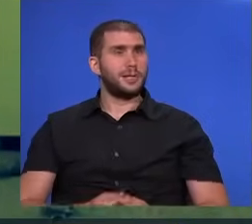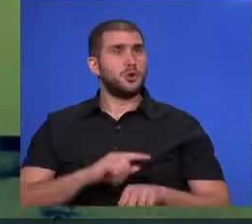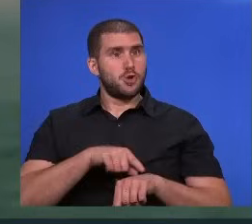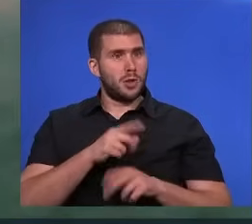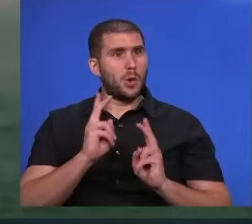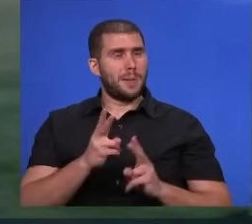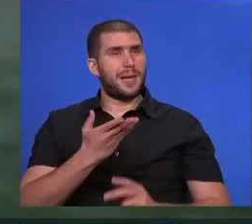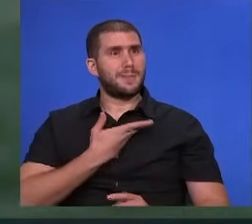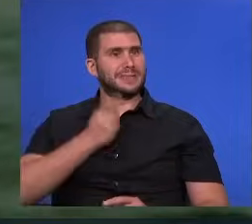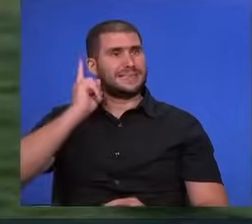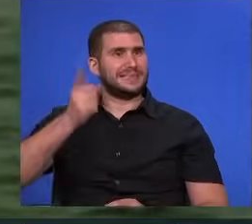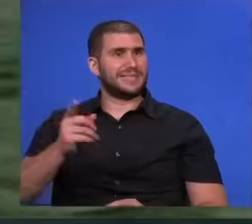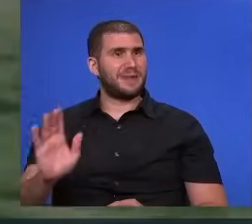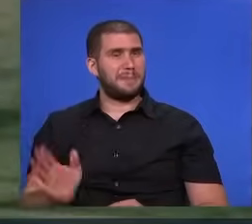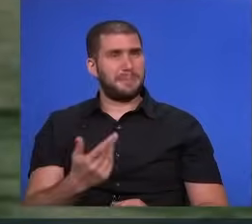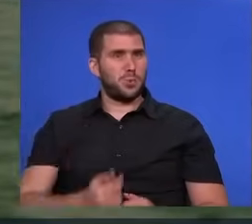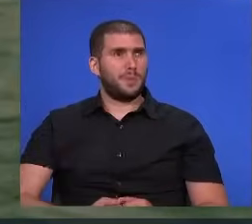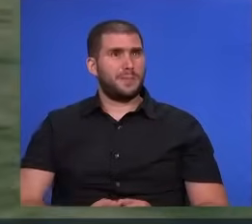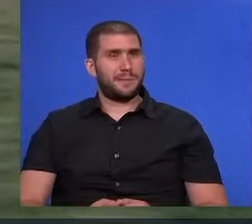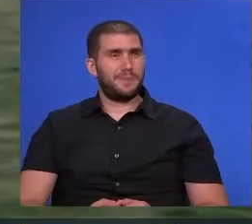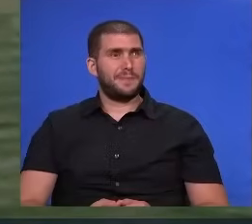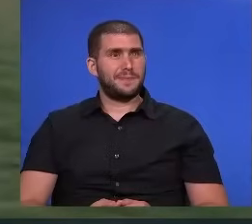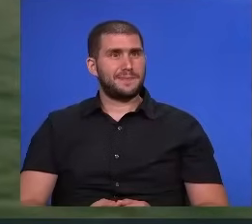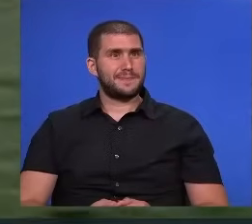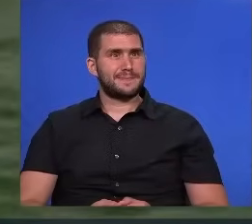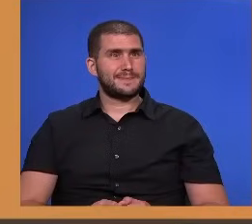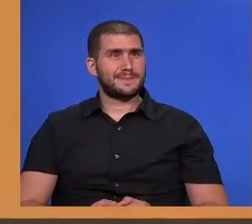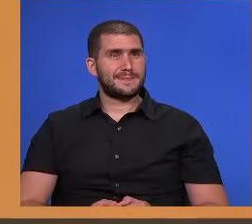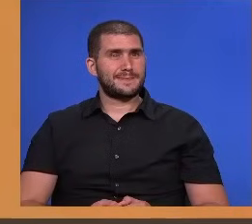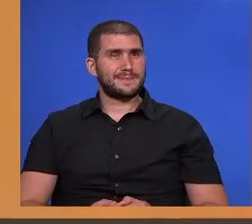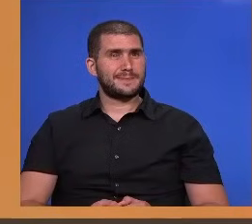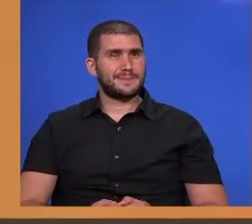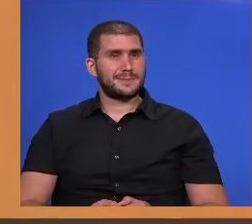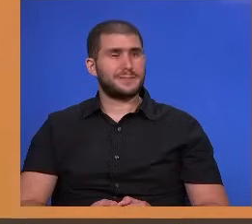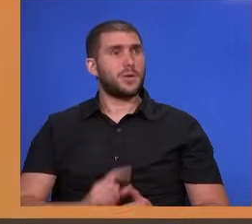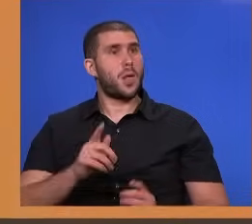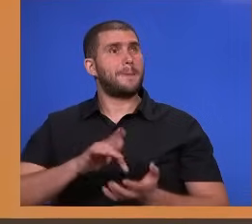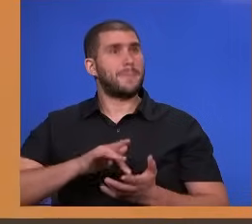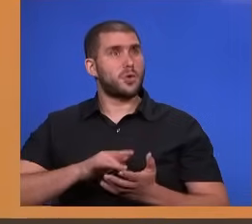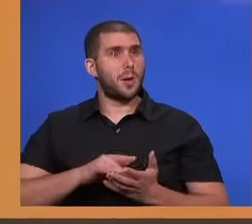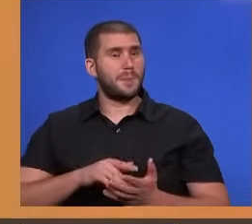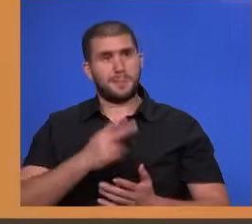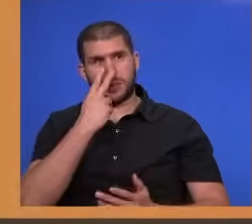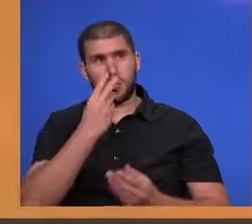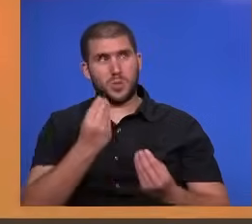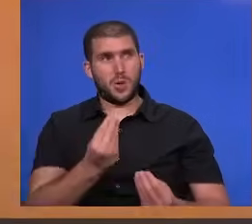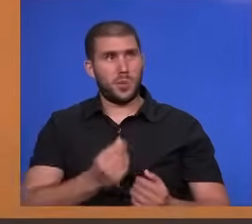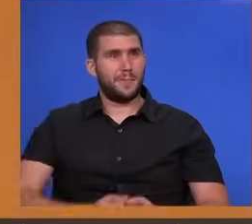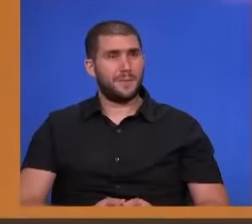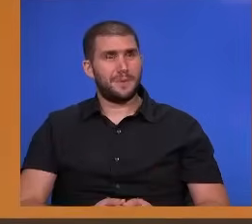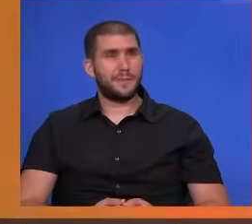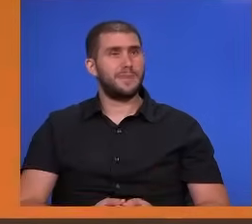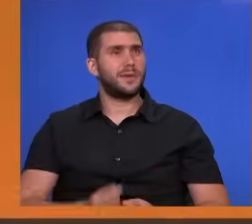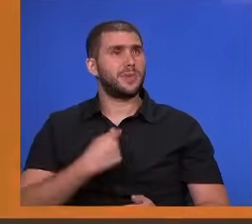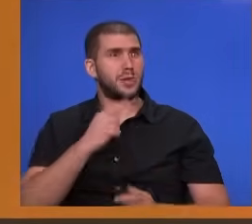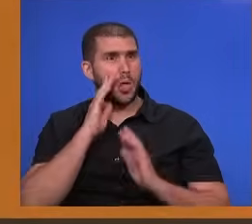of hours could receive notice that they are on evacuation order as well. The whole place. Just you wait. Oh my